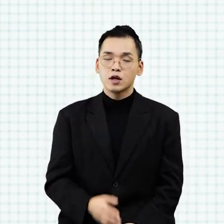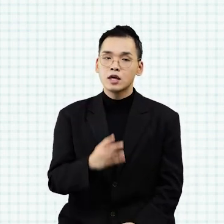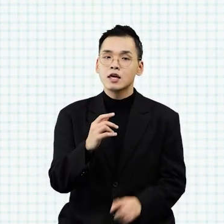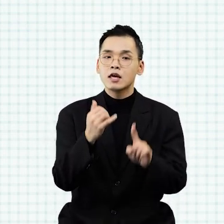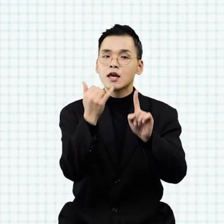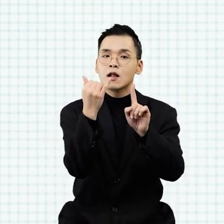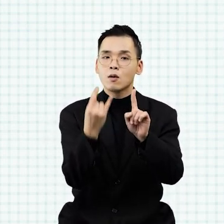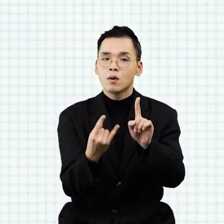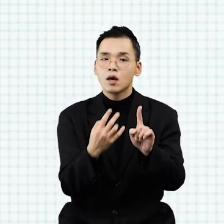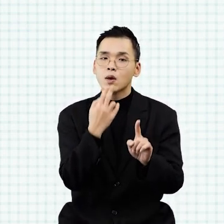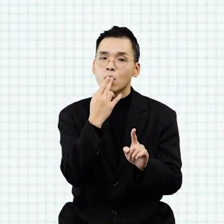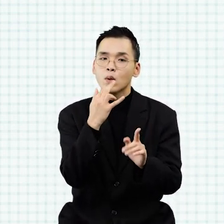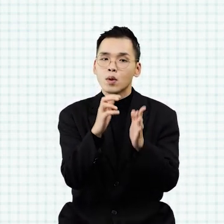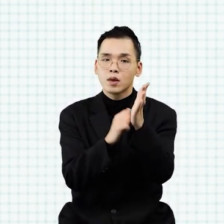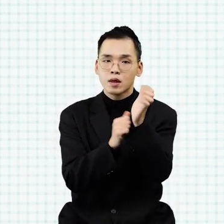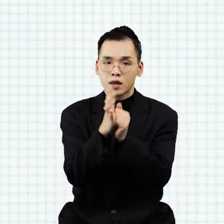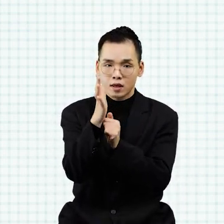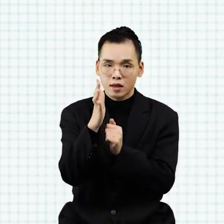일회용 비닐 장갑,